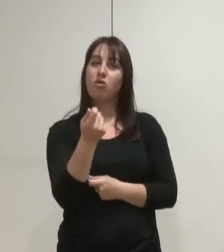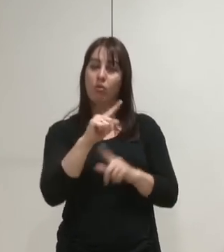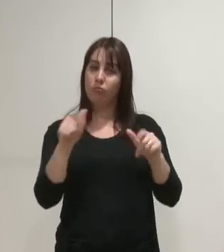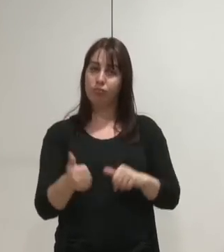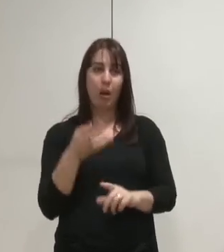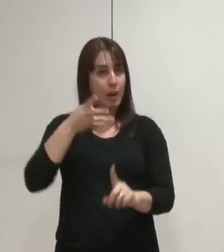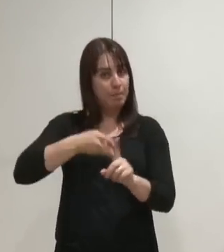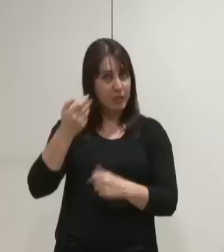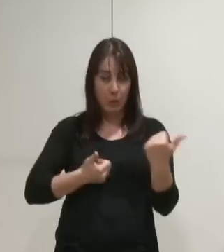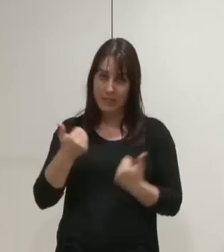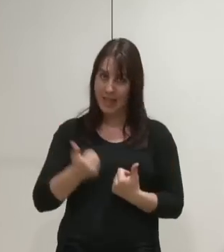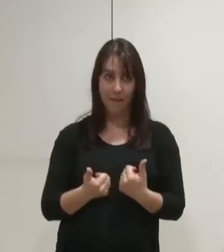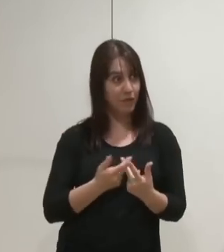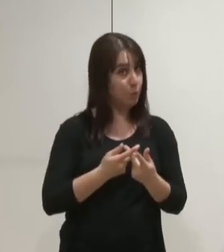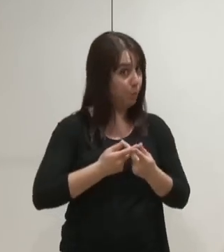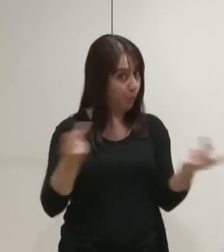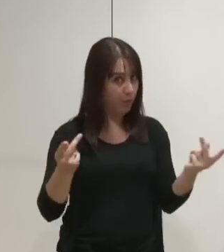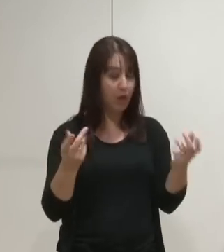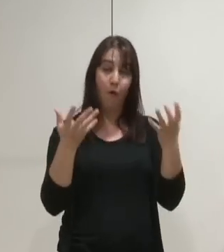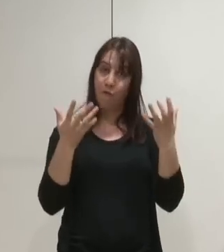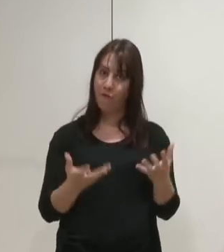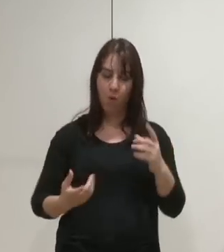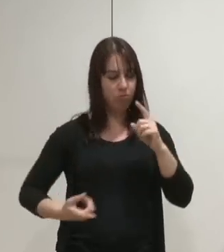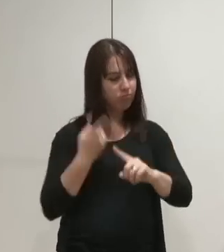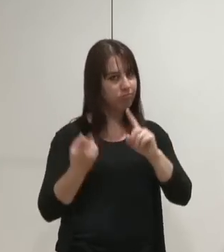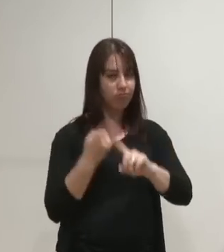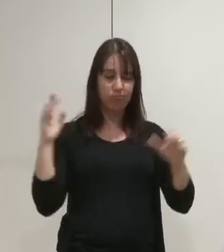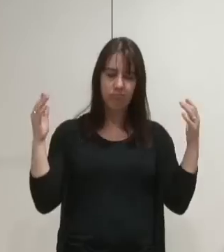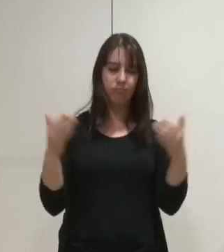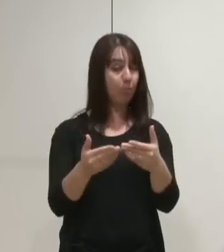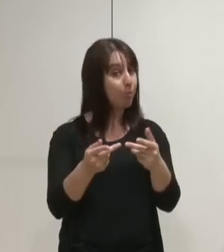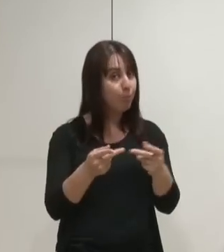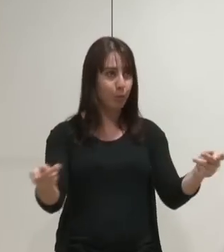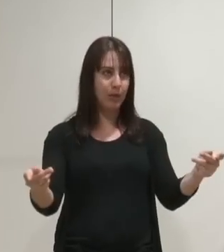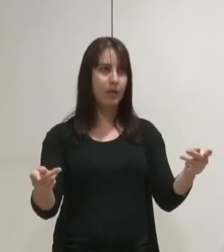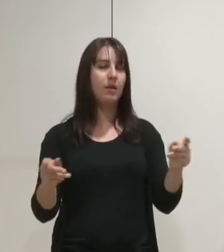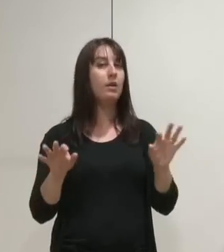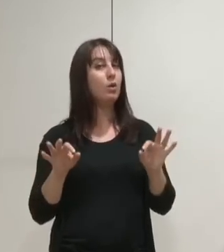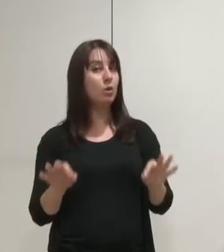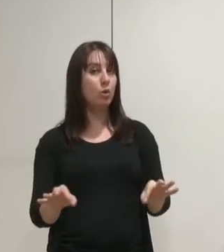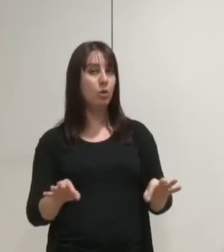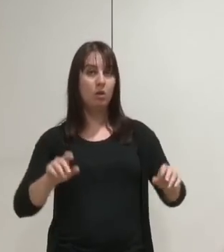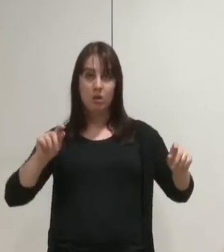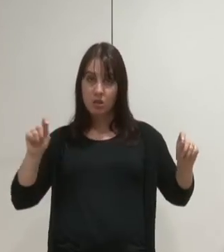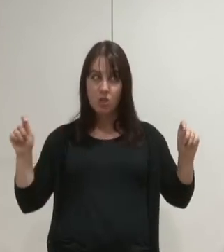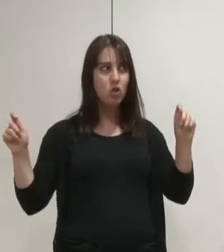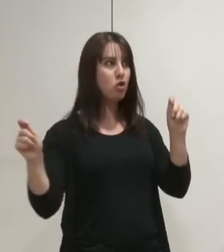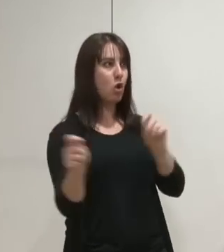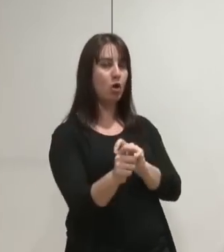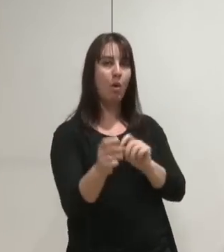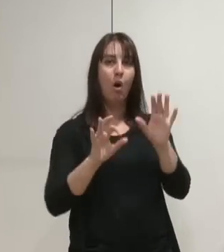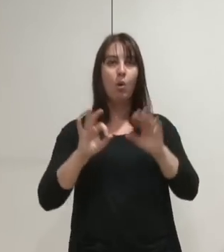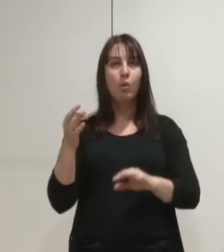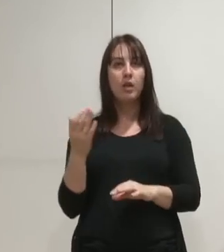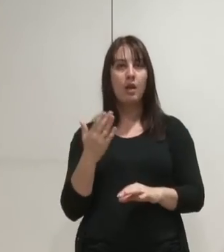des missions de services public et donc c'est vraiment le grand changement mais c'est vous n'en